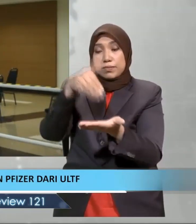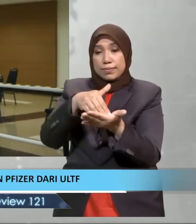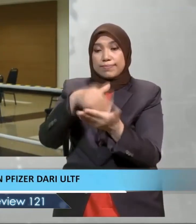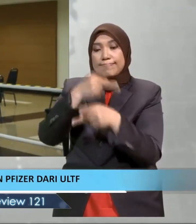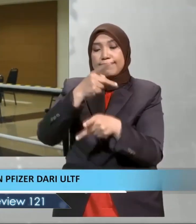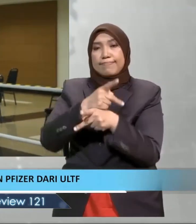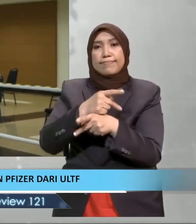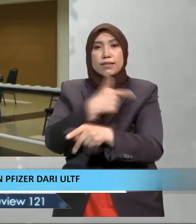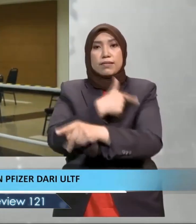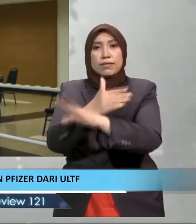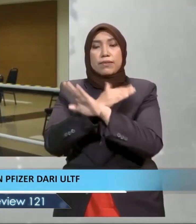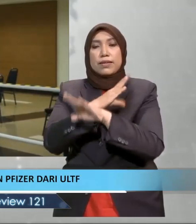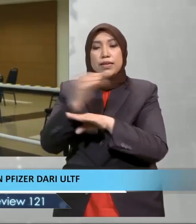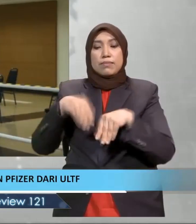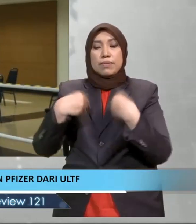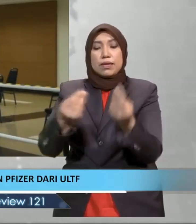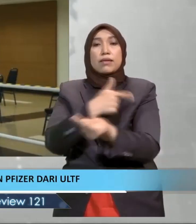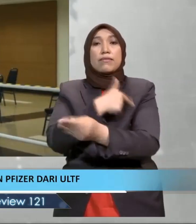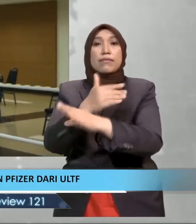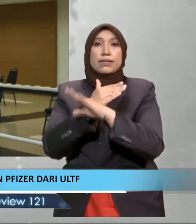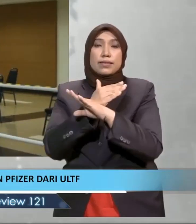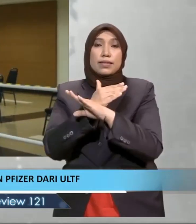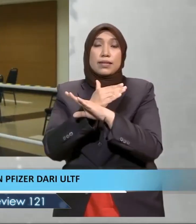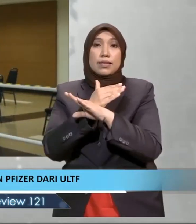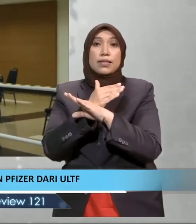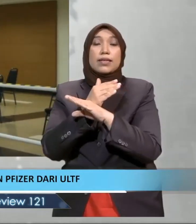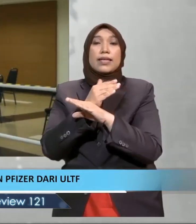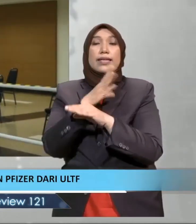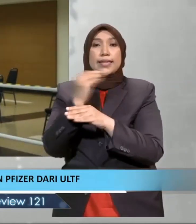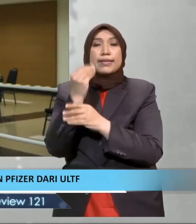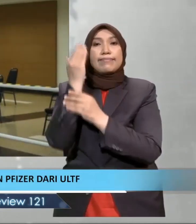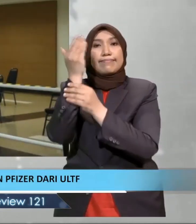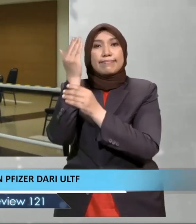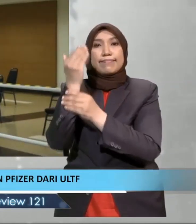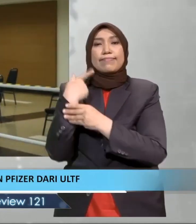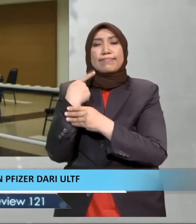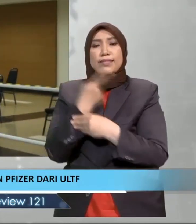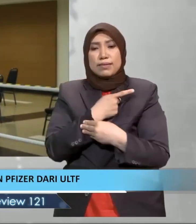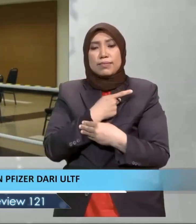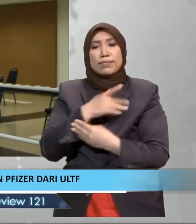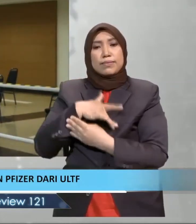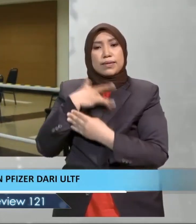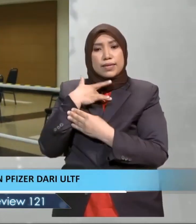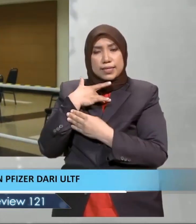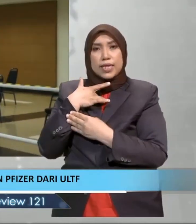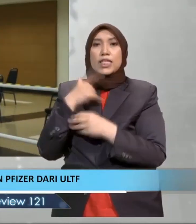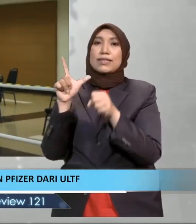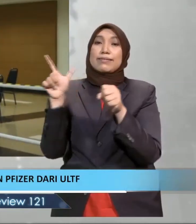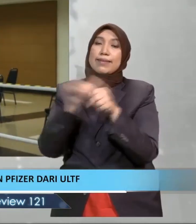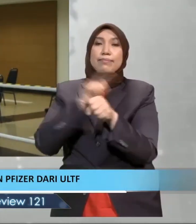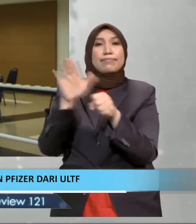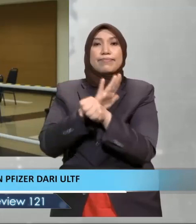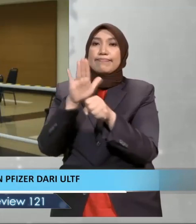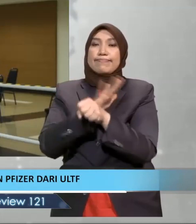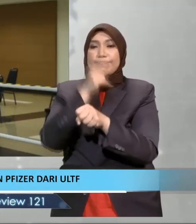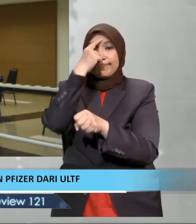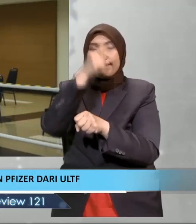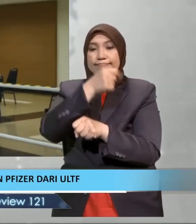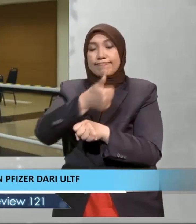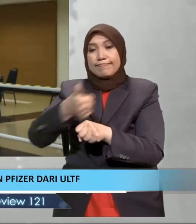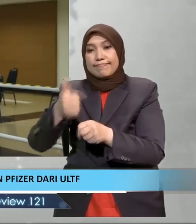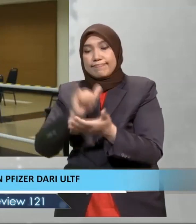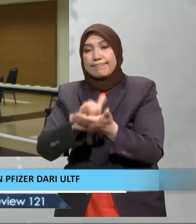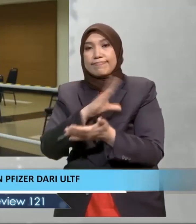juga pusat pemberian vaksin. Dan Alhamdulillah, kami rasa kami mempunyai kapasiti tersebut. Maka dengan itu